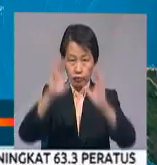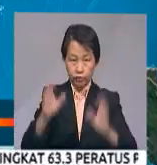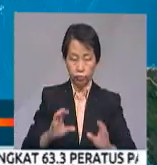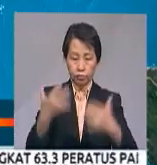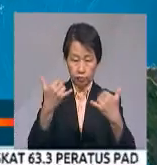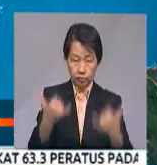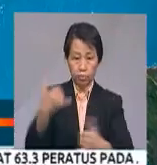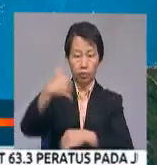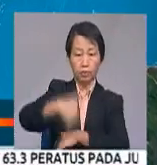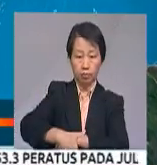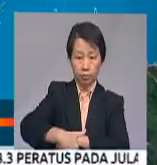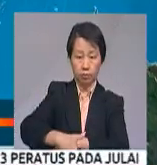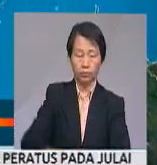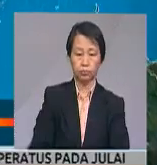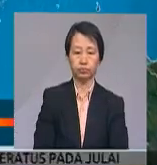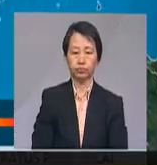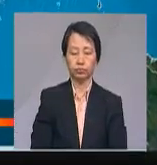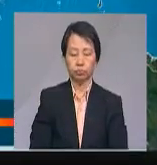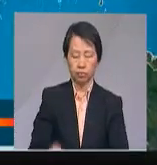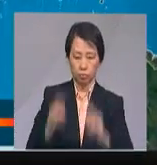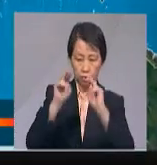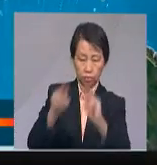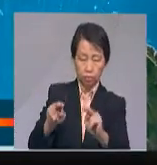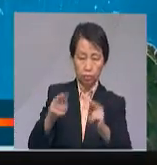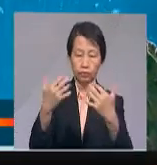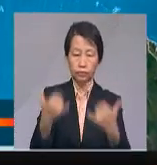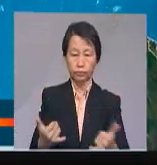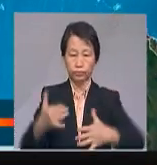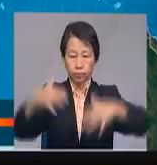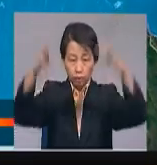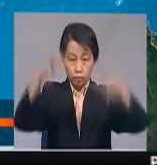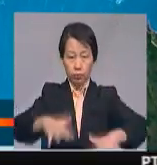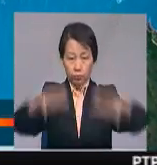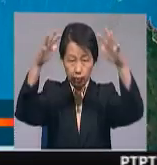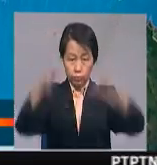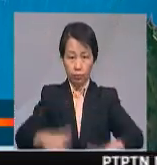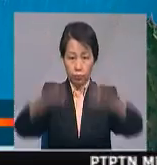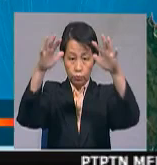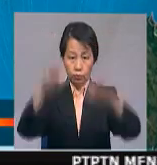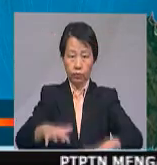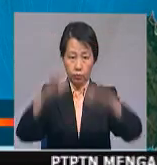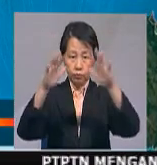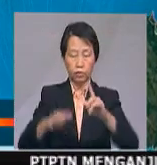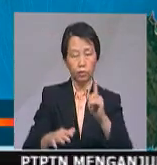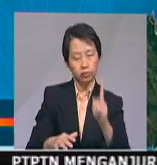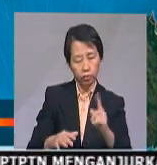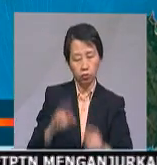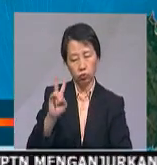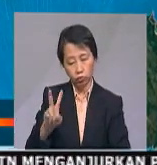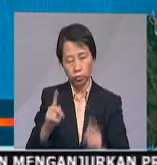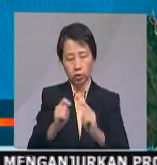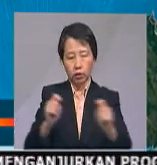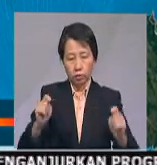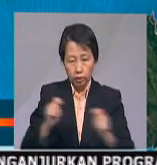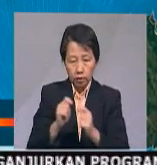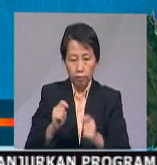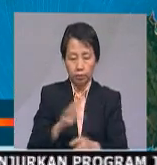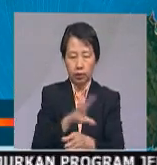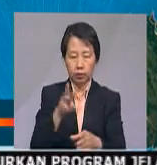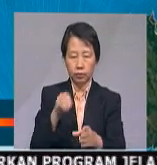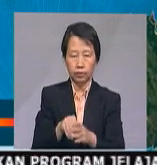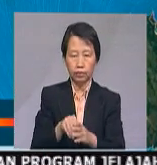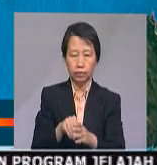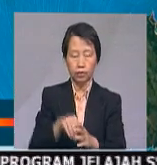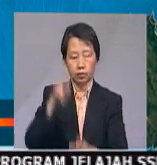malam ini. Dapat diperhatikan ketika ini hujan lebat kini sedang berlaku di satu dua tempat melibatkan kawasan